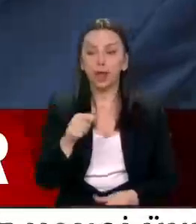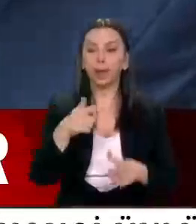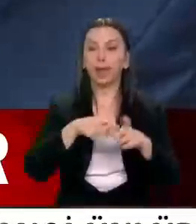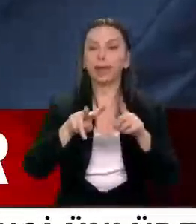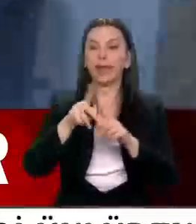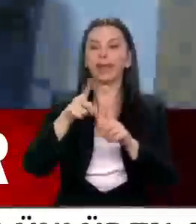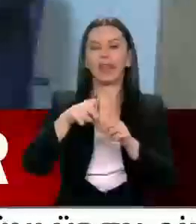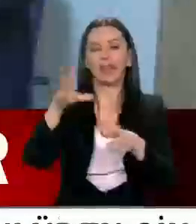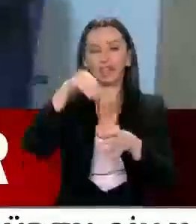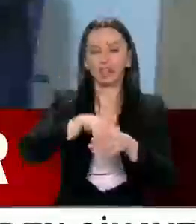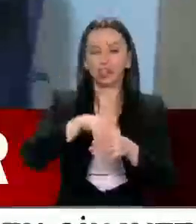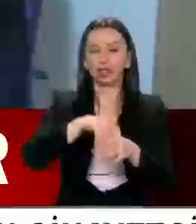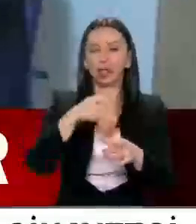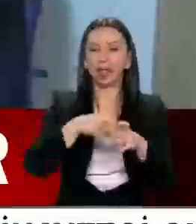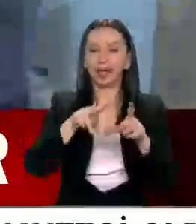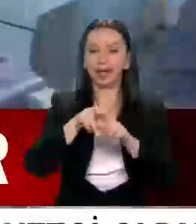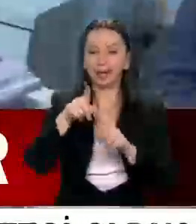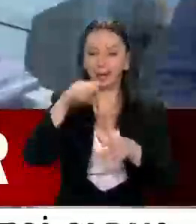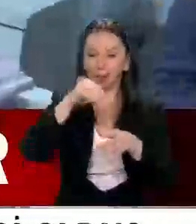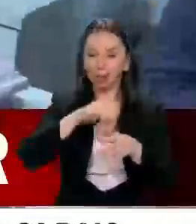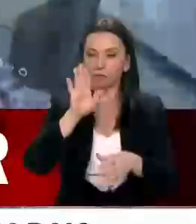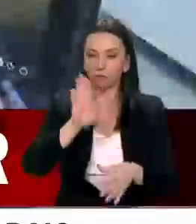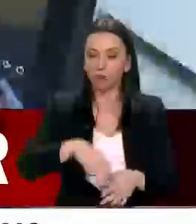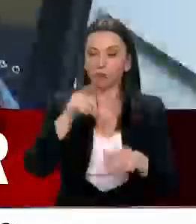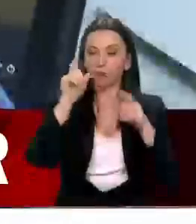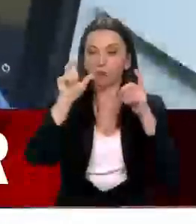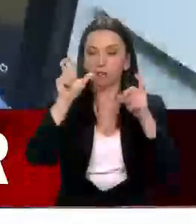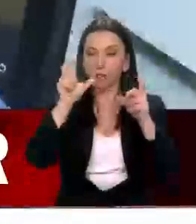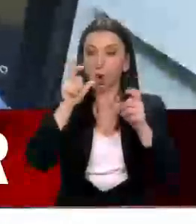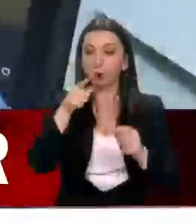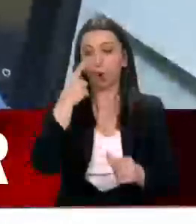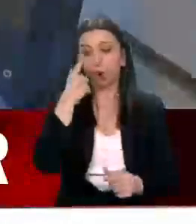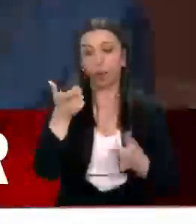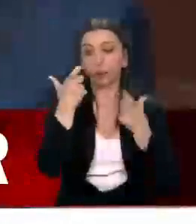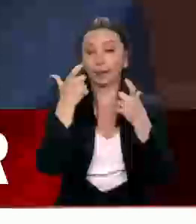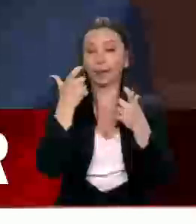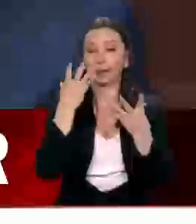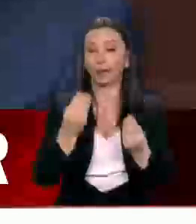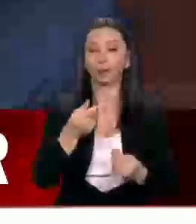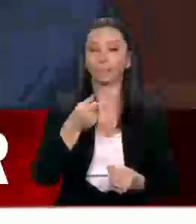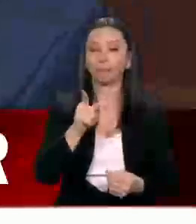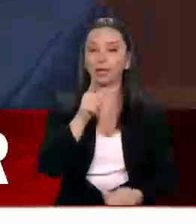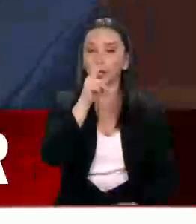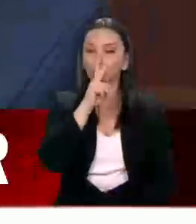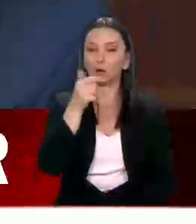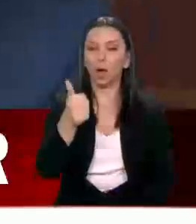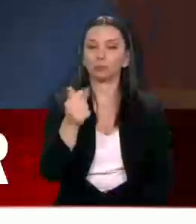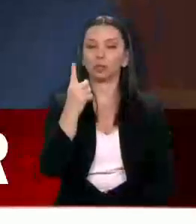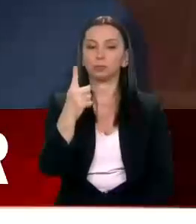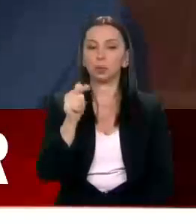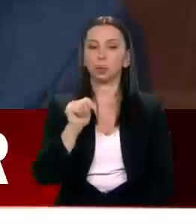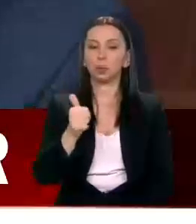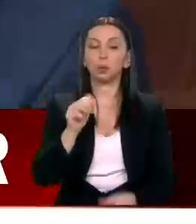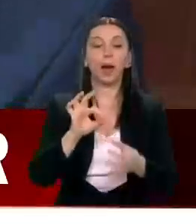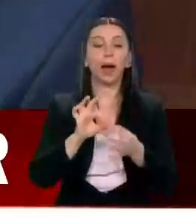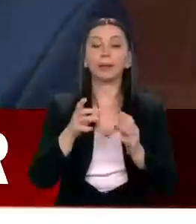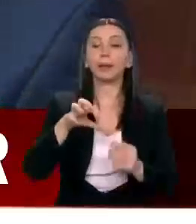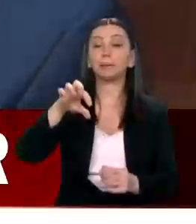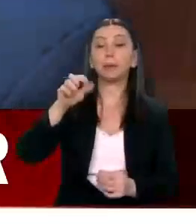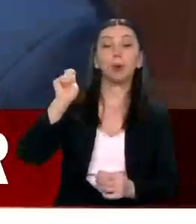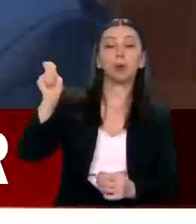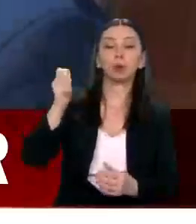eyt'nin kapsamındalar Eğer EYT kapsamındaysanız sigortalılık statüsüne dikkat etmeniz gerekiyor son 1261 günde hangisini satıyor prim